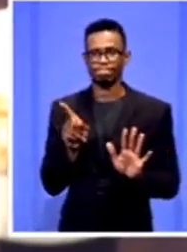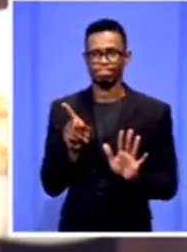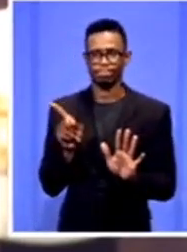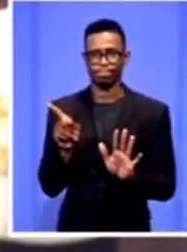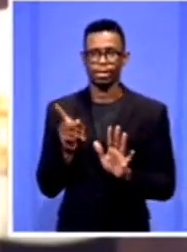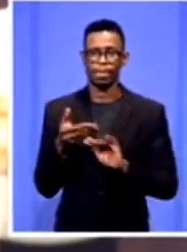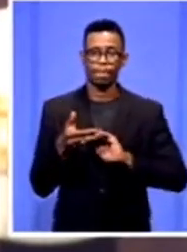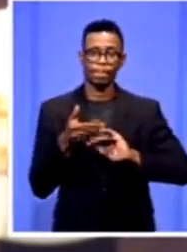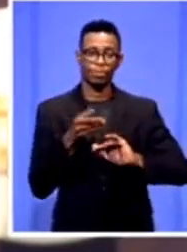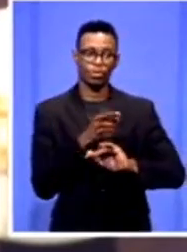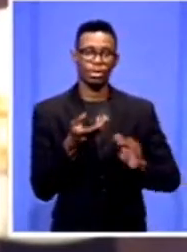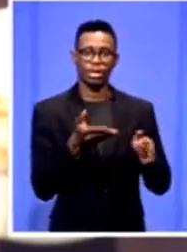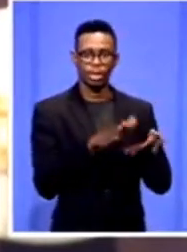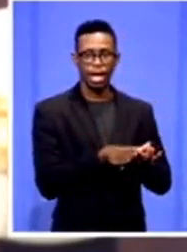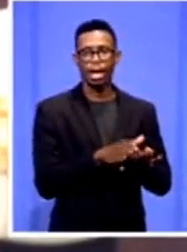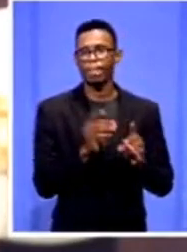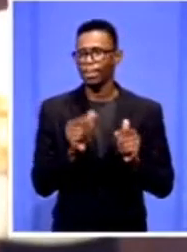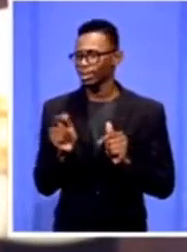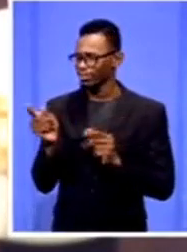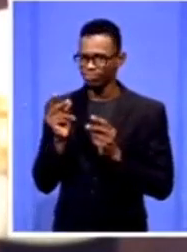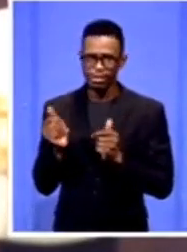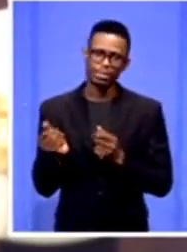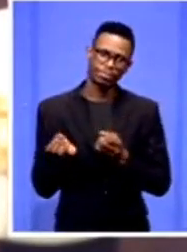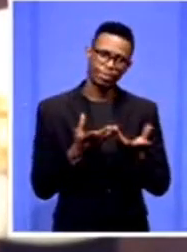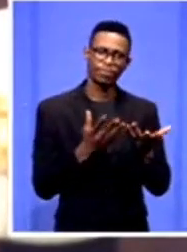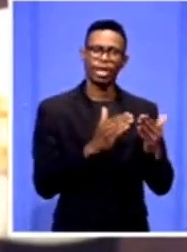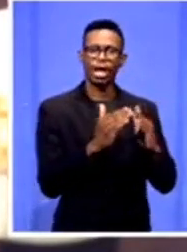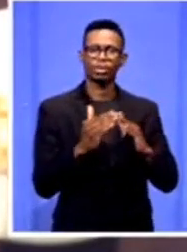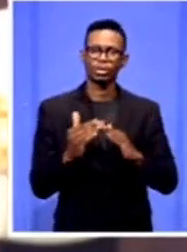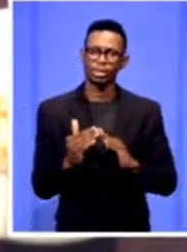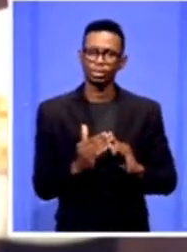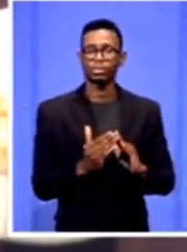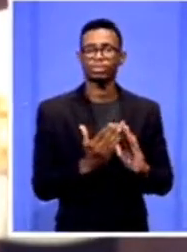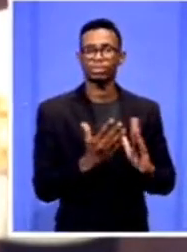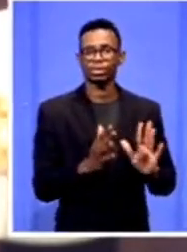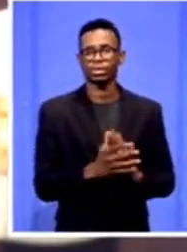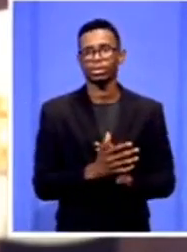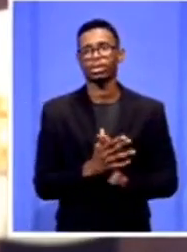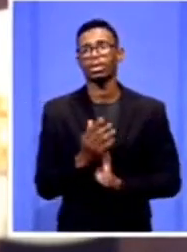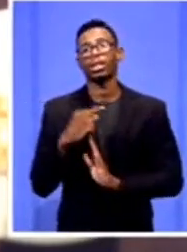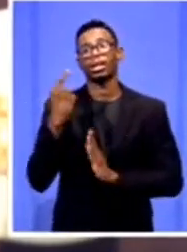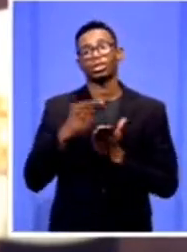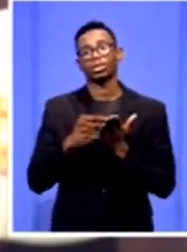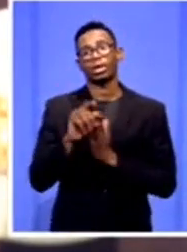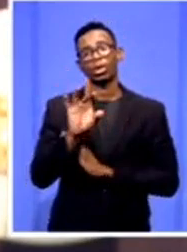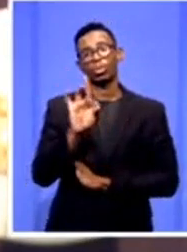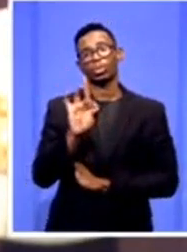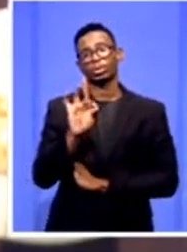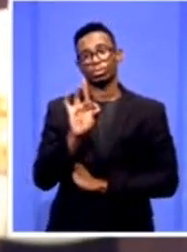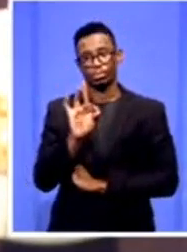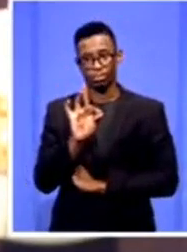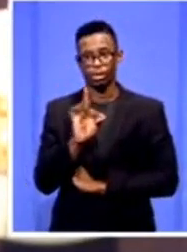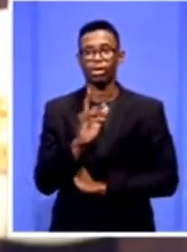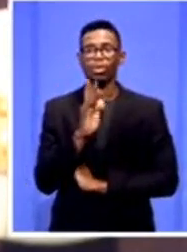a bona. Bekeng e tlang ka labobedi re tlabe re ile moo re lo witnessa hore bonkgono bao ba